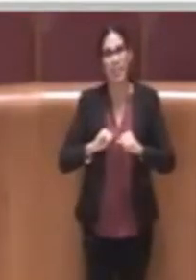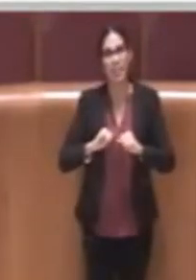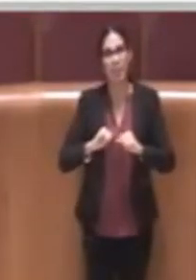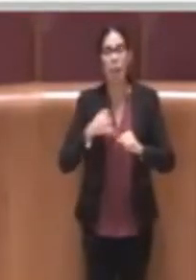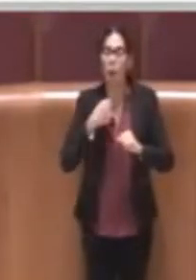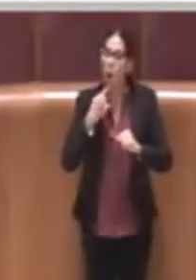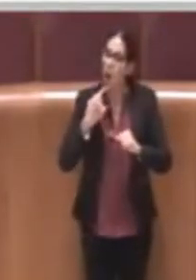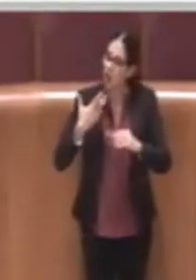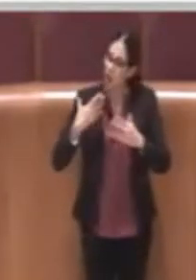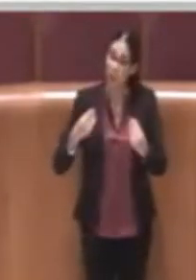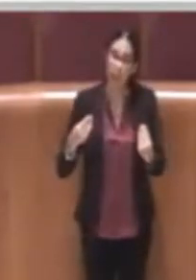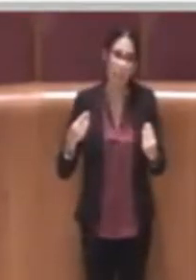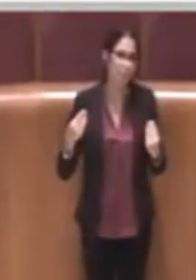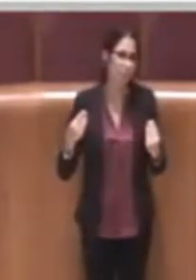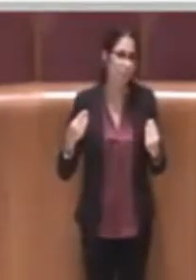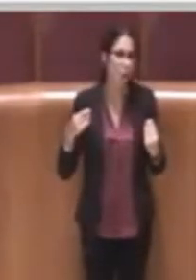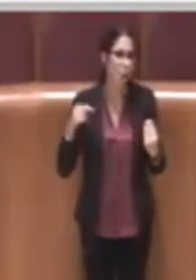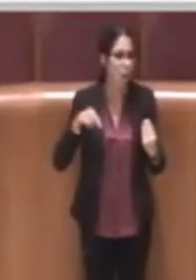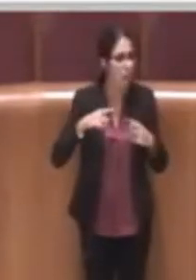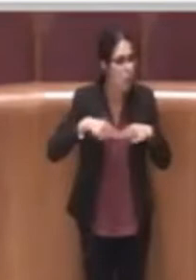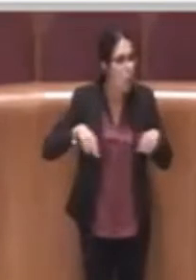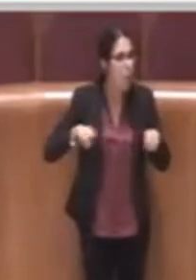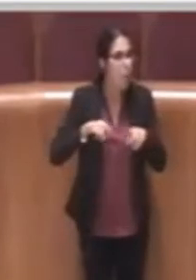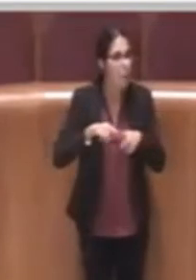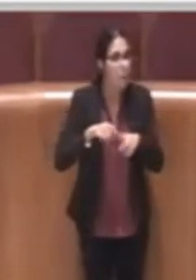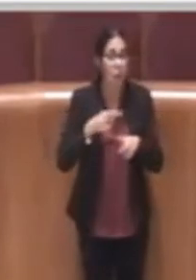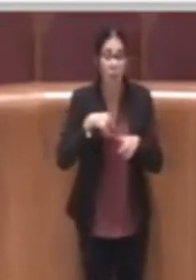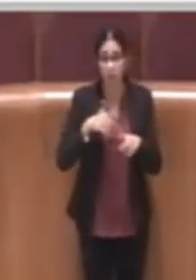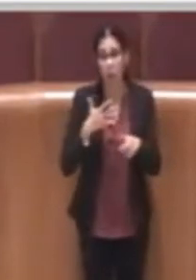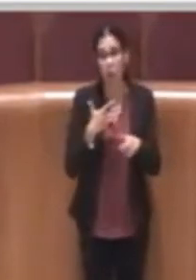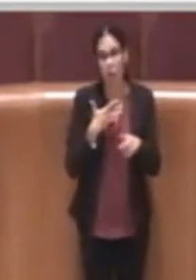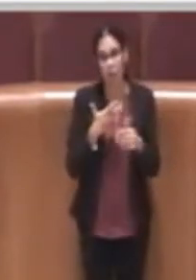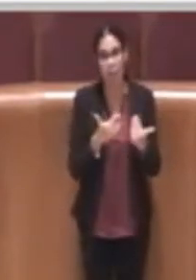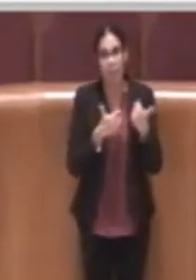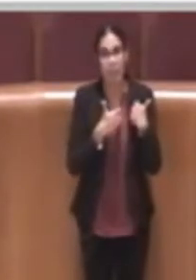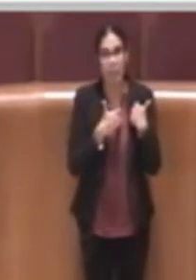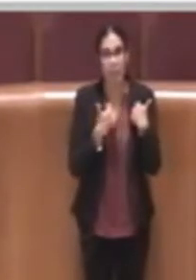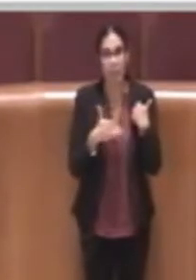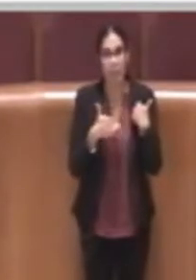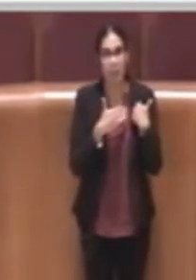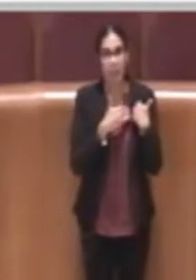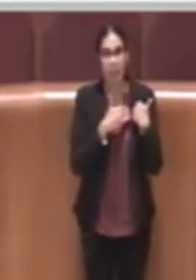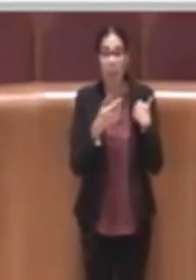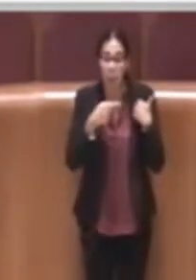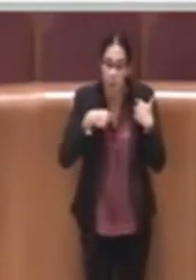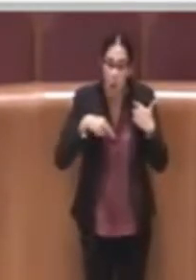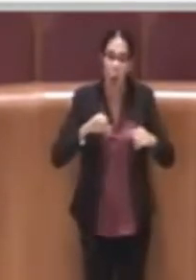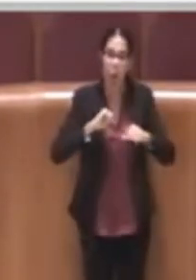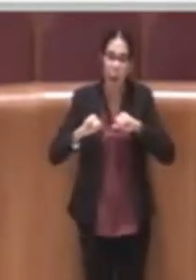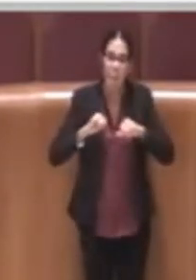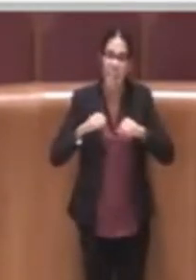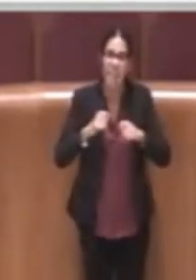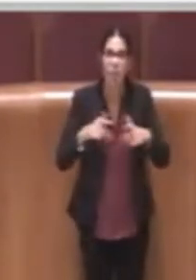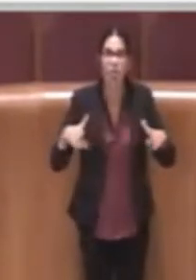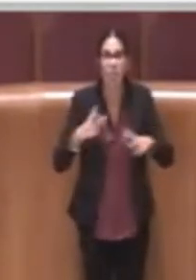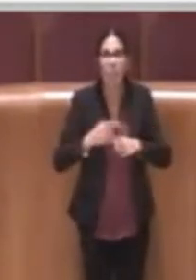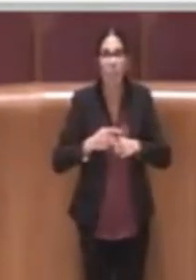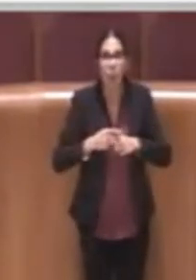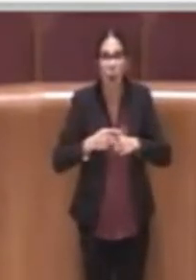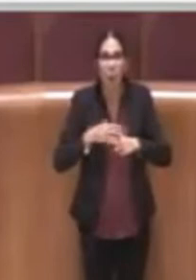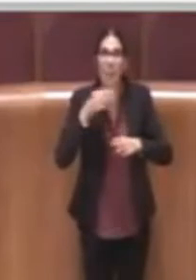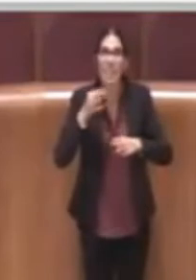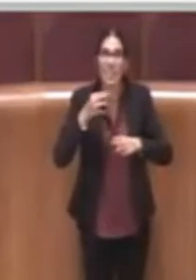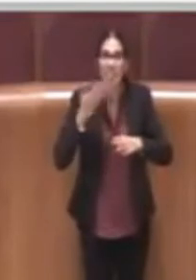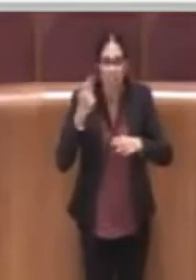volte nelle commissioni, noi abbiamo anche una responsabilità, proprio perché siamo amministratori di questa città, di far sì che le